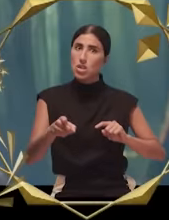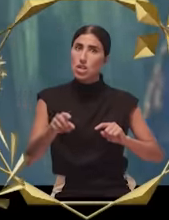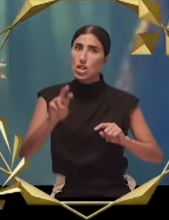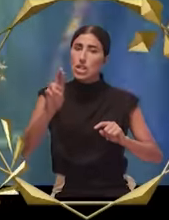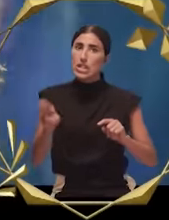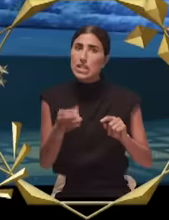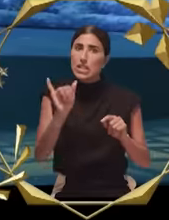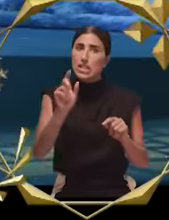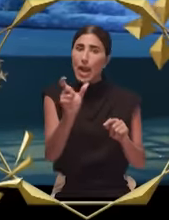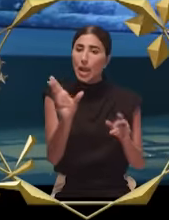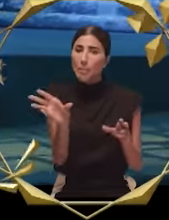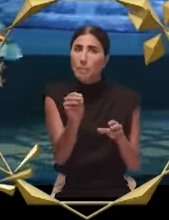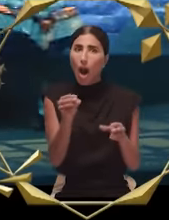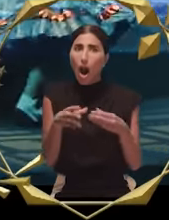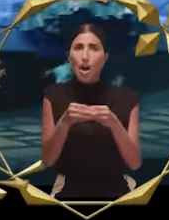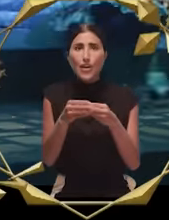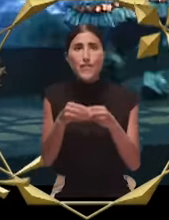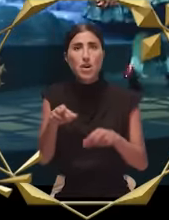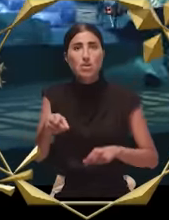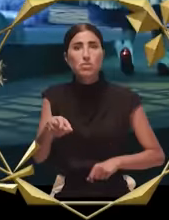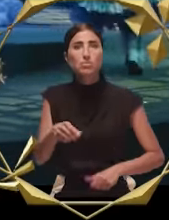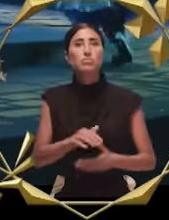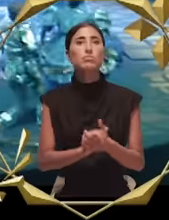زين معها رزقا